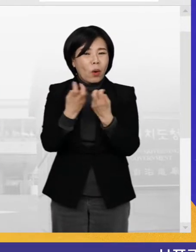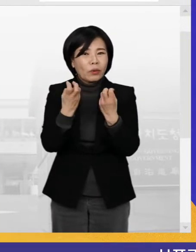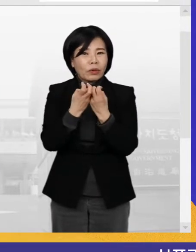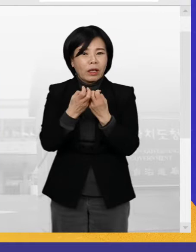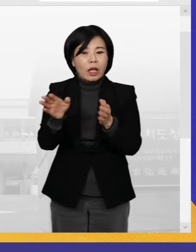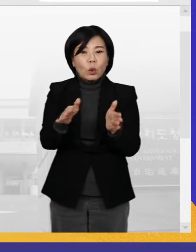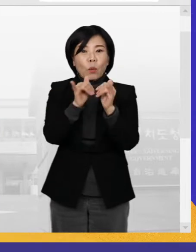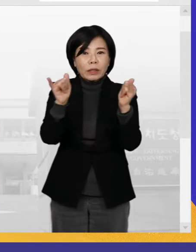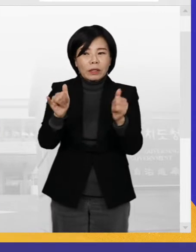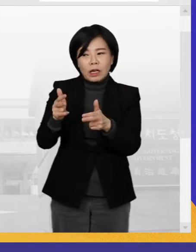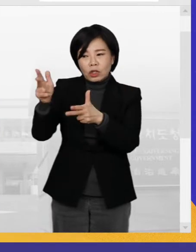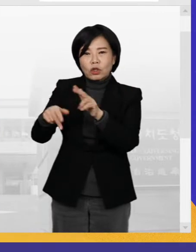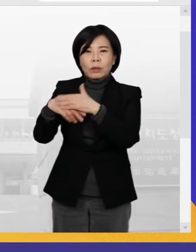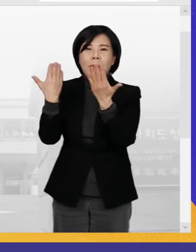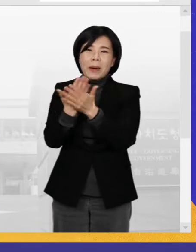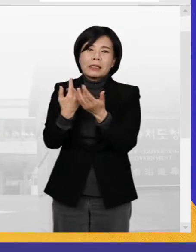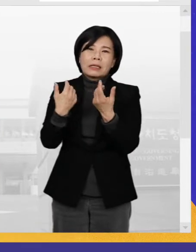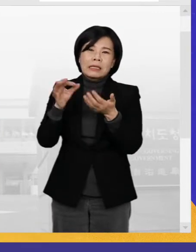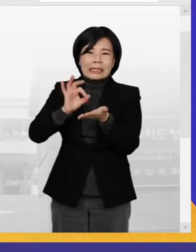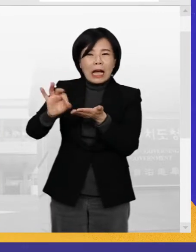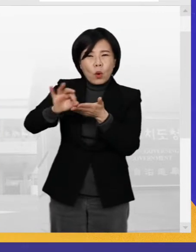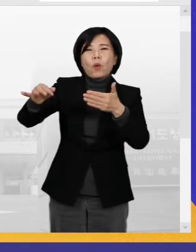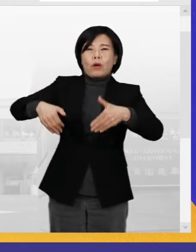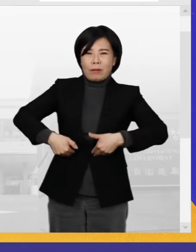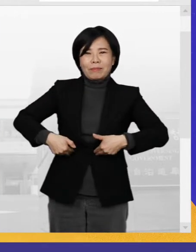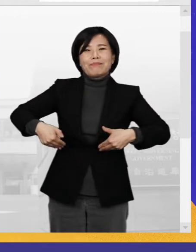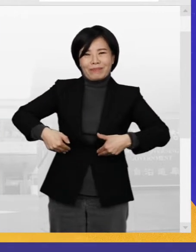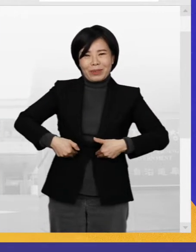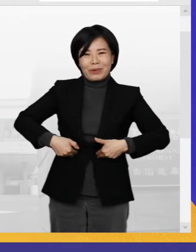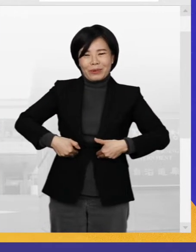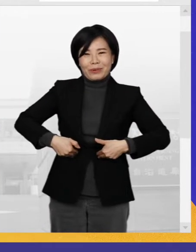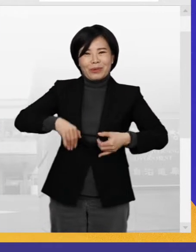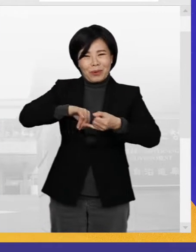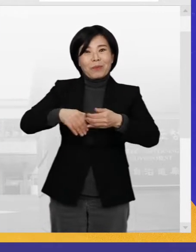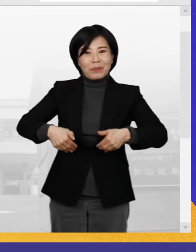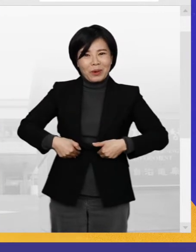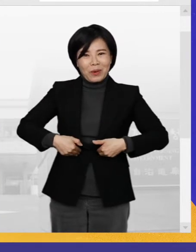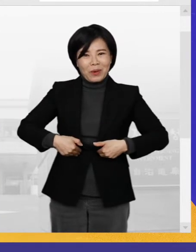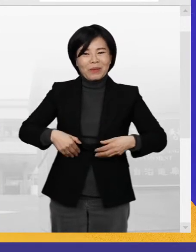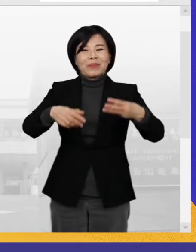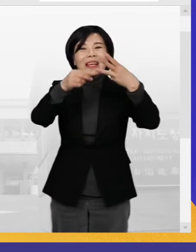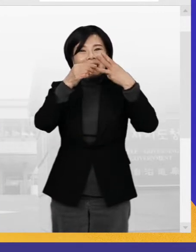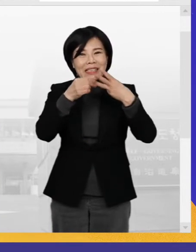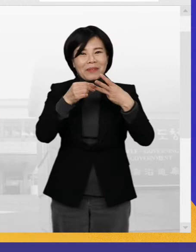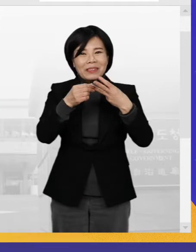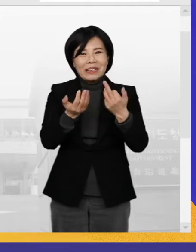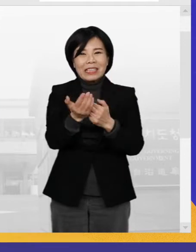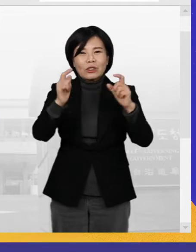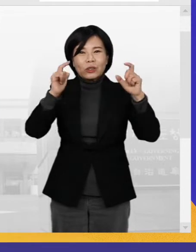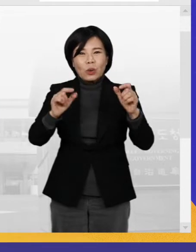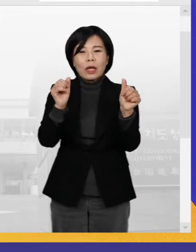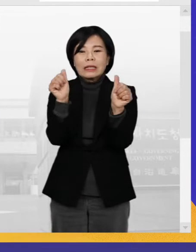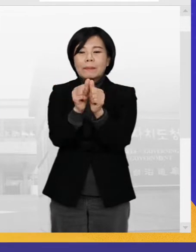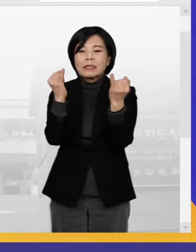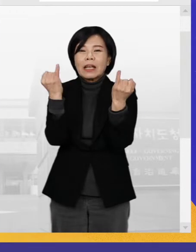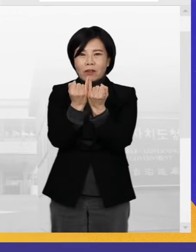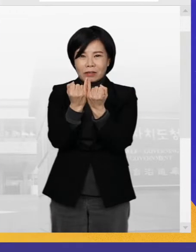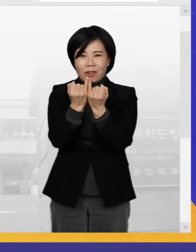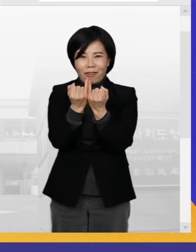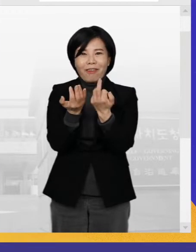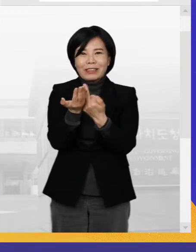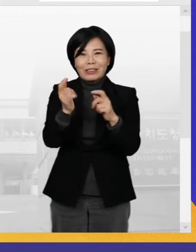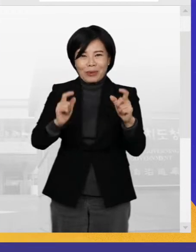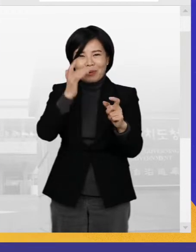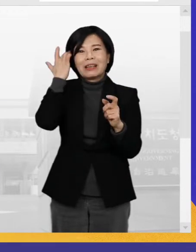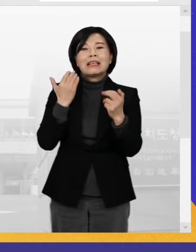때문에 도민들과 기업들의 많은 참여가 무엇보다 절실한 그런 상황입니다. 세 번째, 지역 성평등